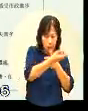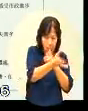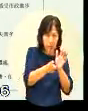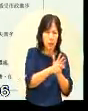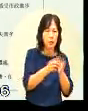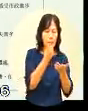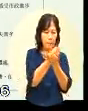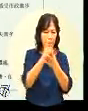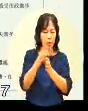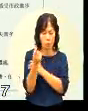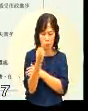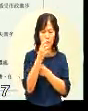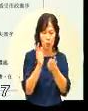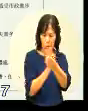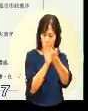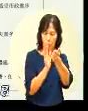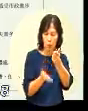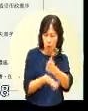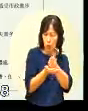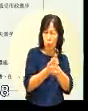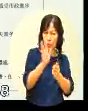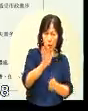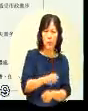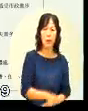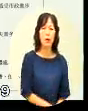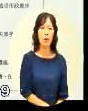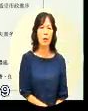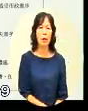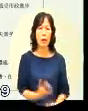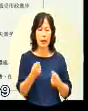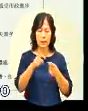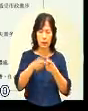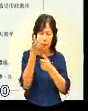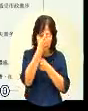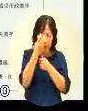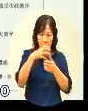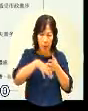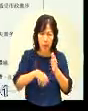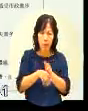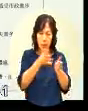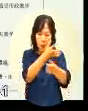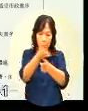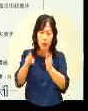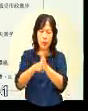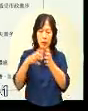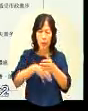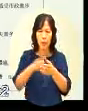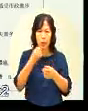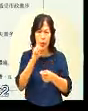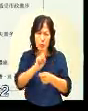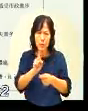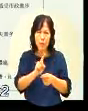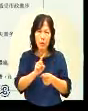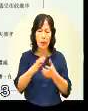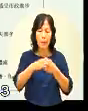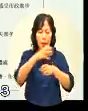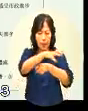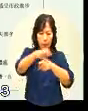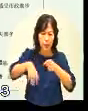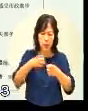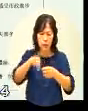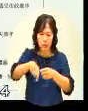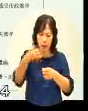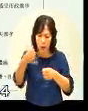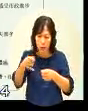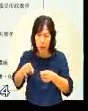都非常非常的肯定，就唯有就是在这个民调里面或许我们应该怎么样去把这个环境变差的问